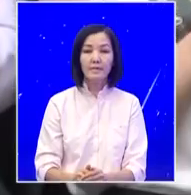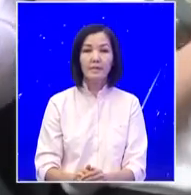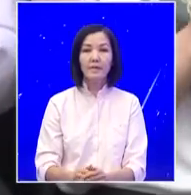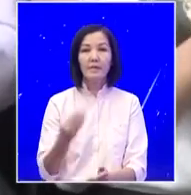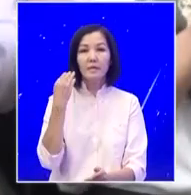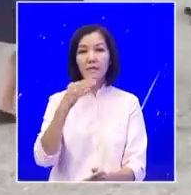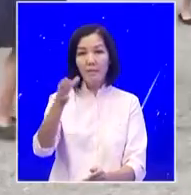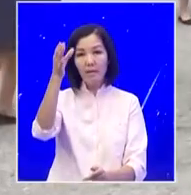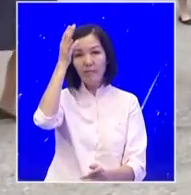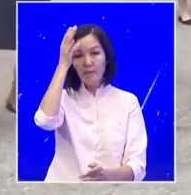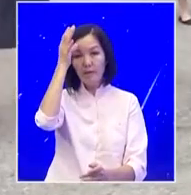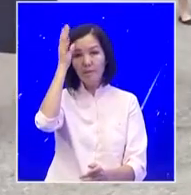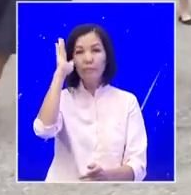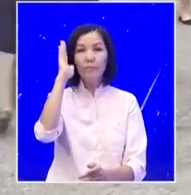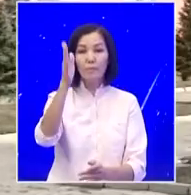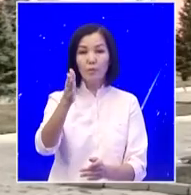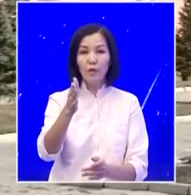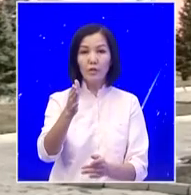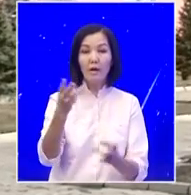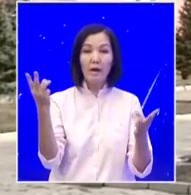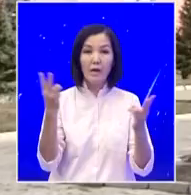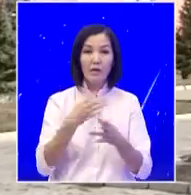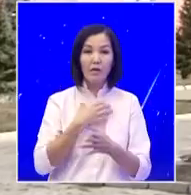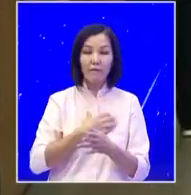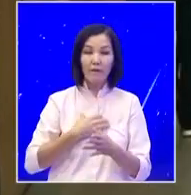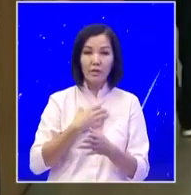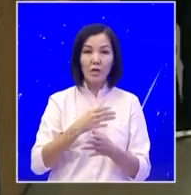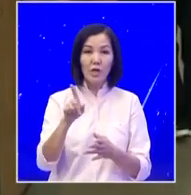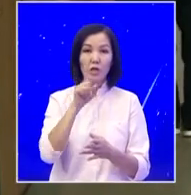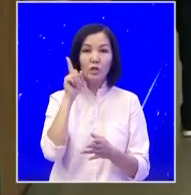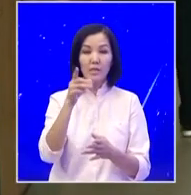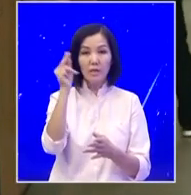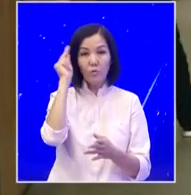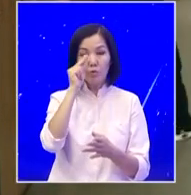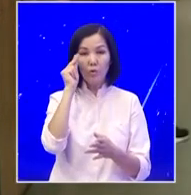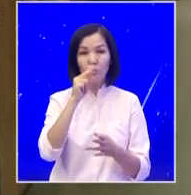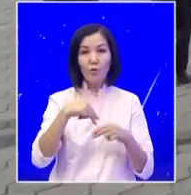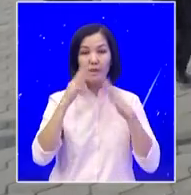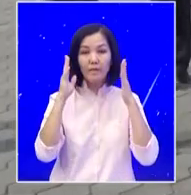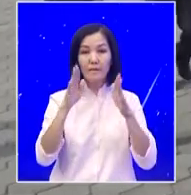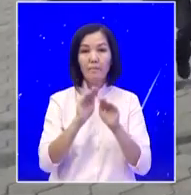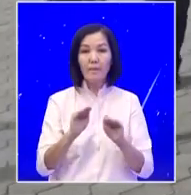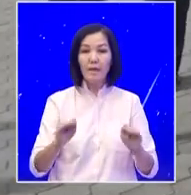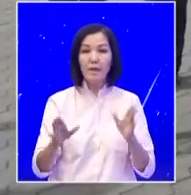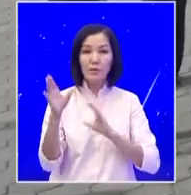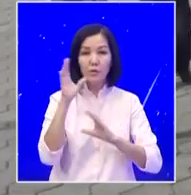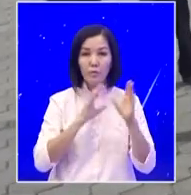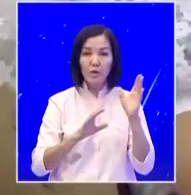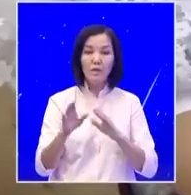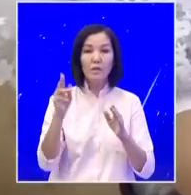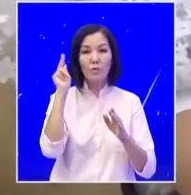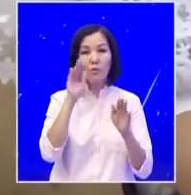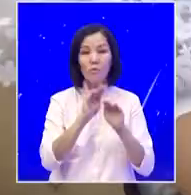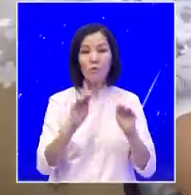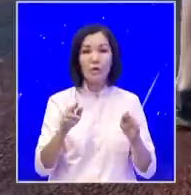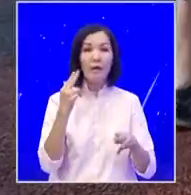Сапалы білім жарқын болашақ кепілі. Мемлекет басшысы жастардың білімін көтеруге басымдық беріп отыр. Бүлдіршіндер, оқушылар, студенттер оқуында